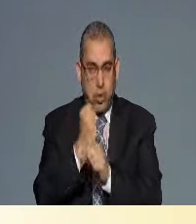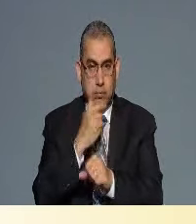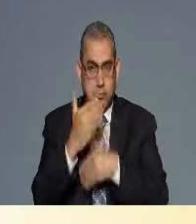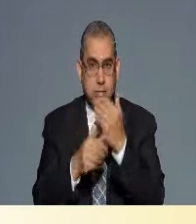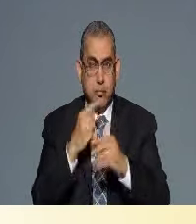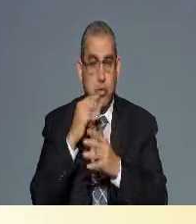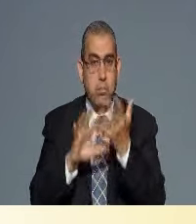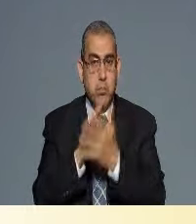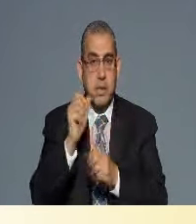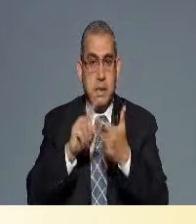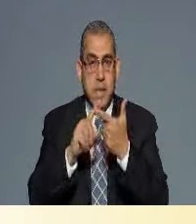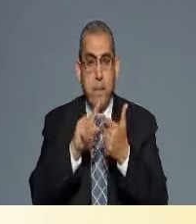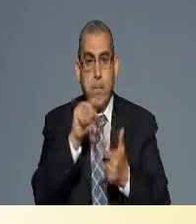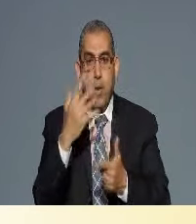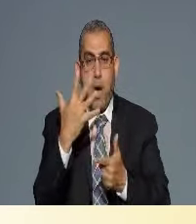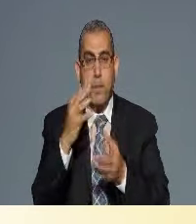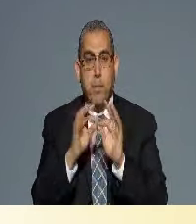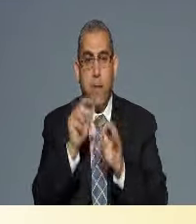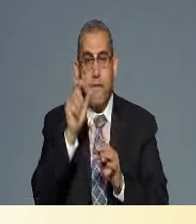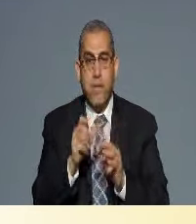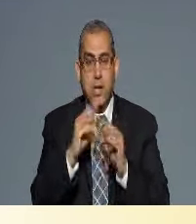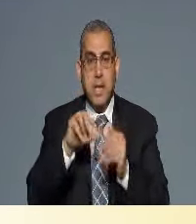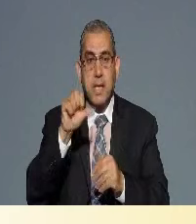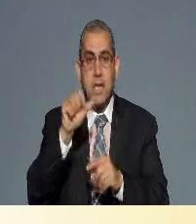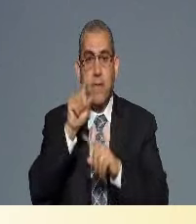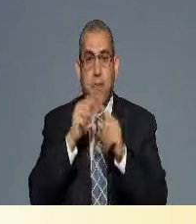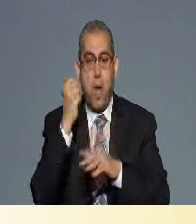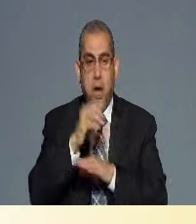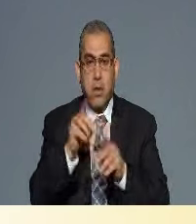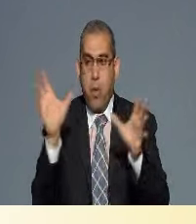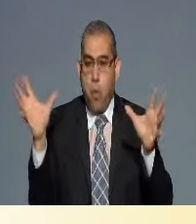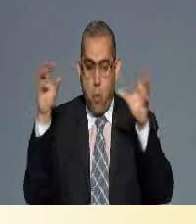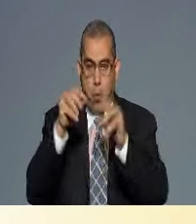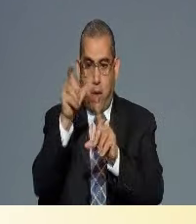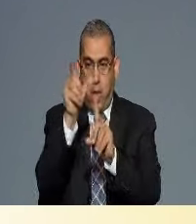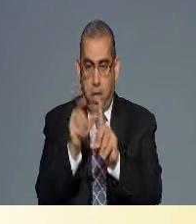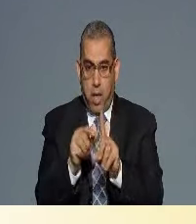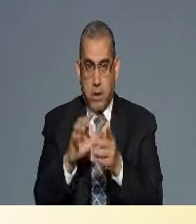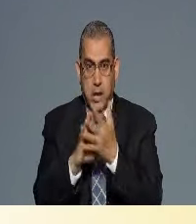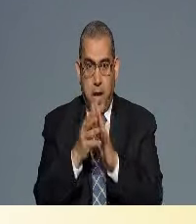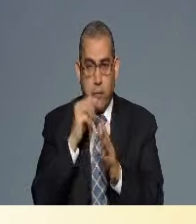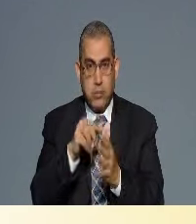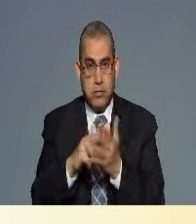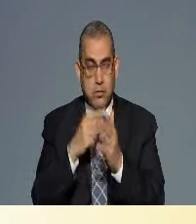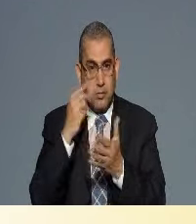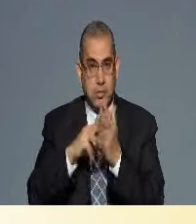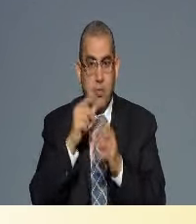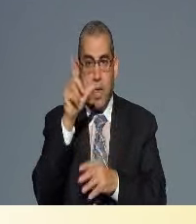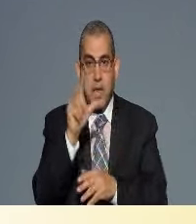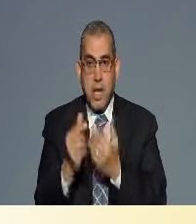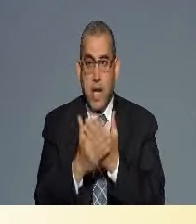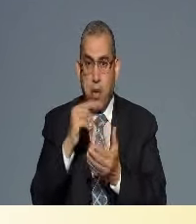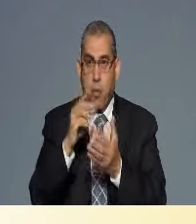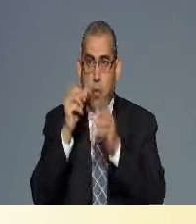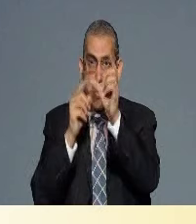مشكلة تانية، 105 مليون مواطن على 9% من إجمالي مساحة مصر وقع اختار سيادتكم أفندم على اسم الدلتا الجديدة، وهو يأتي